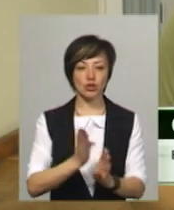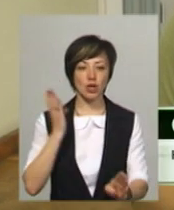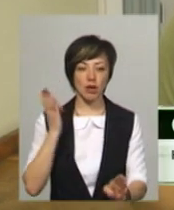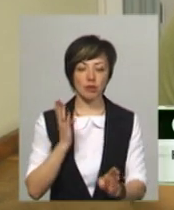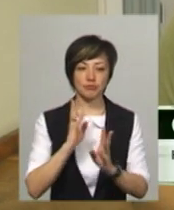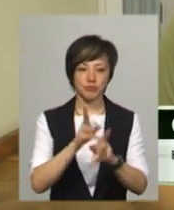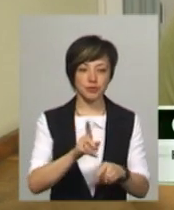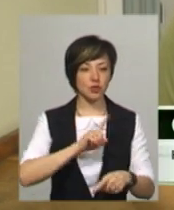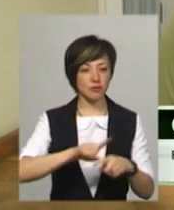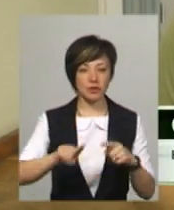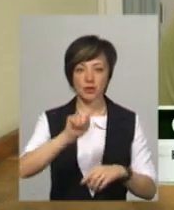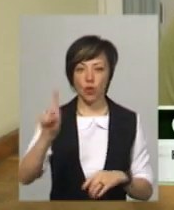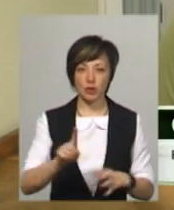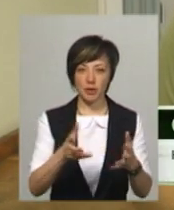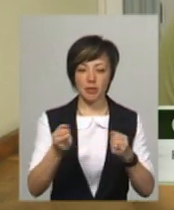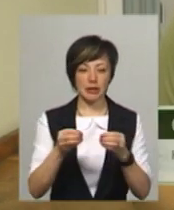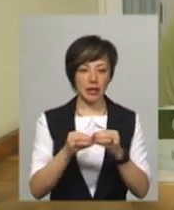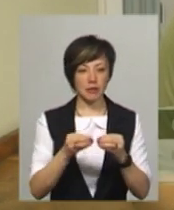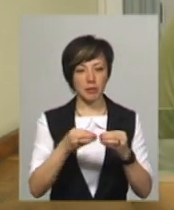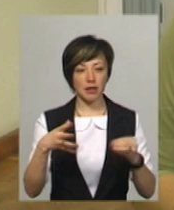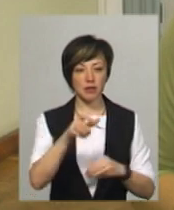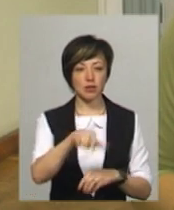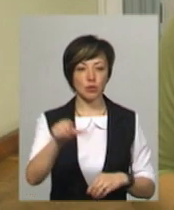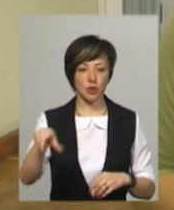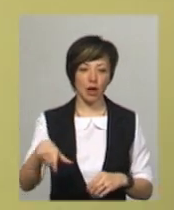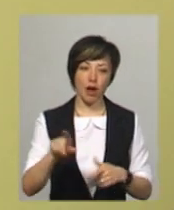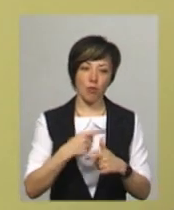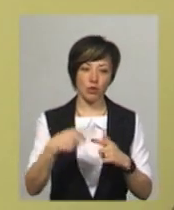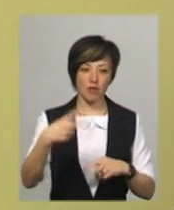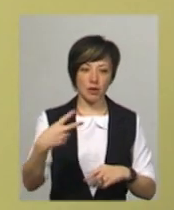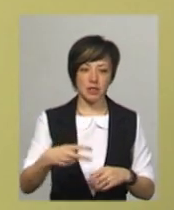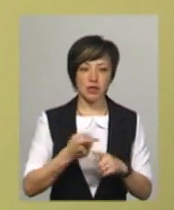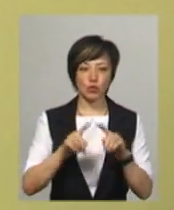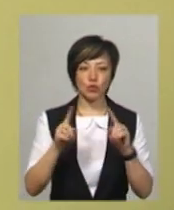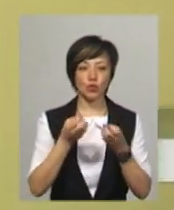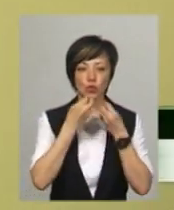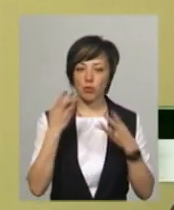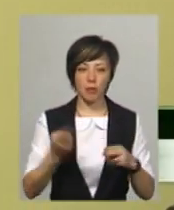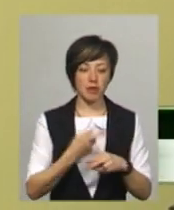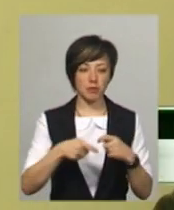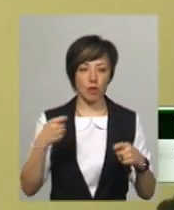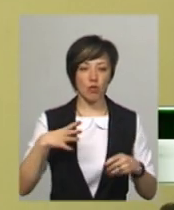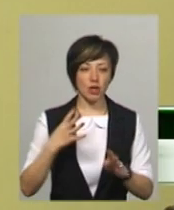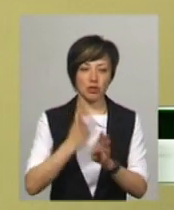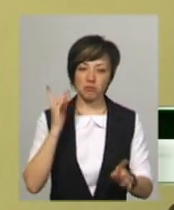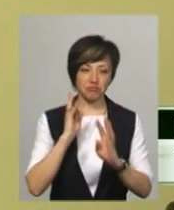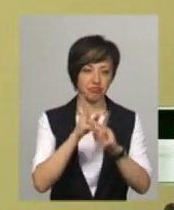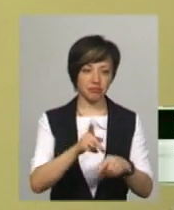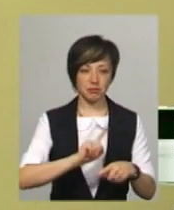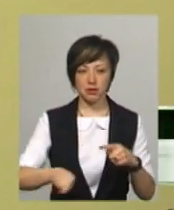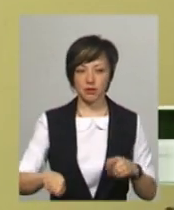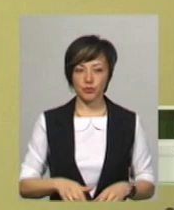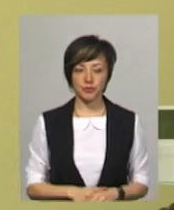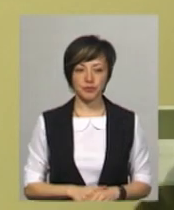просувається швидко. За годину приймають 10, 15, а то й 20 людей. Все дуже добре, бистро. Була черга, бистро прийшла.